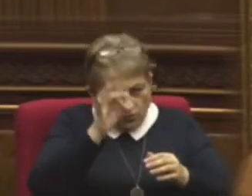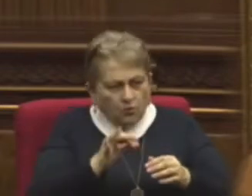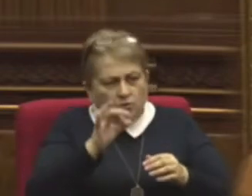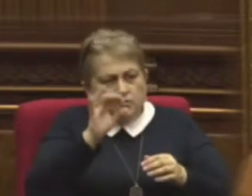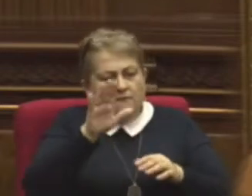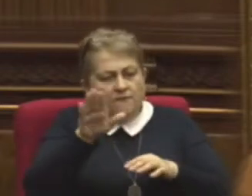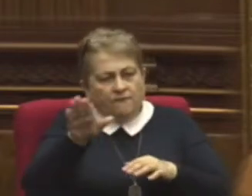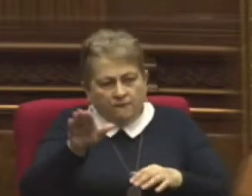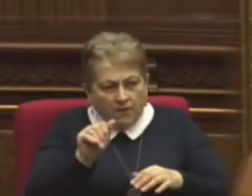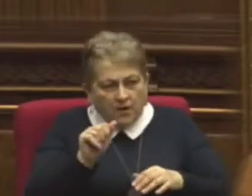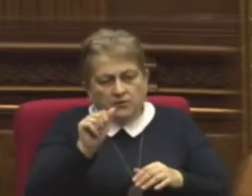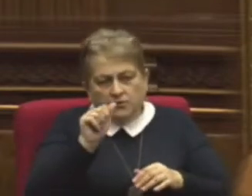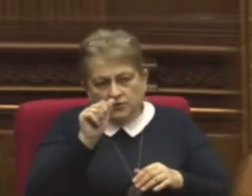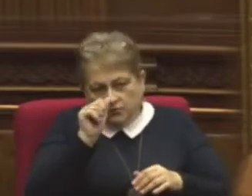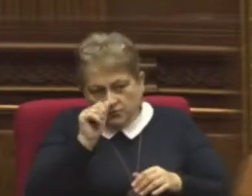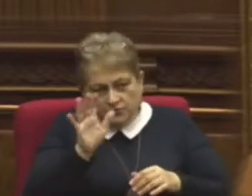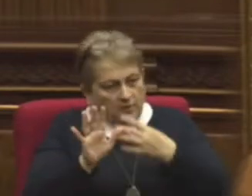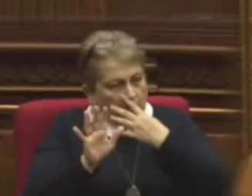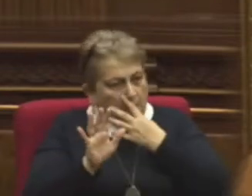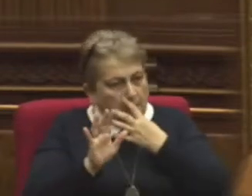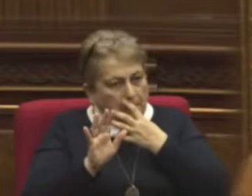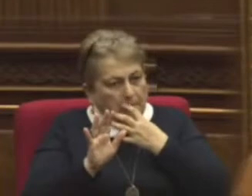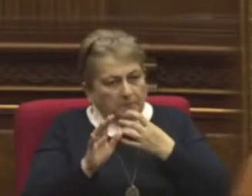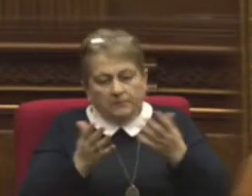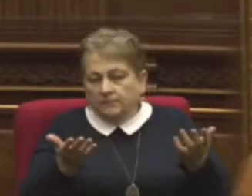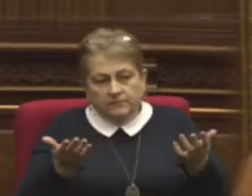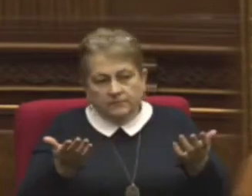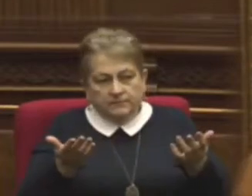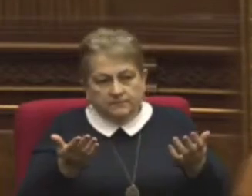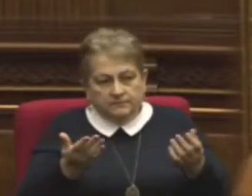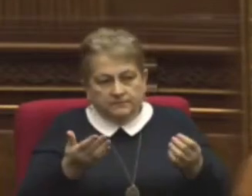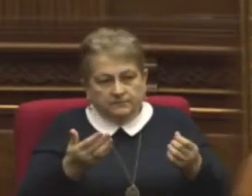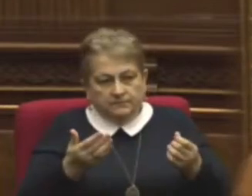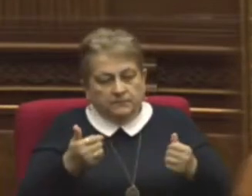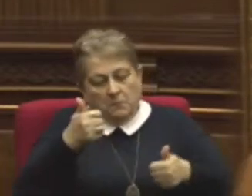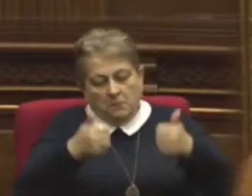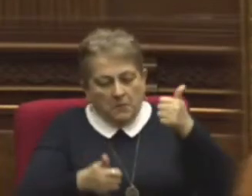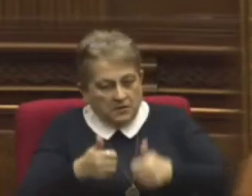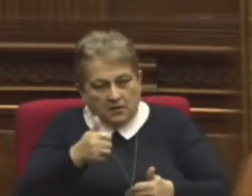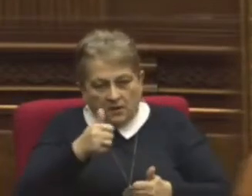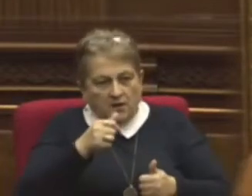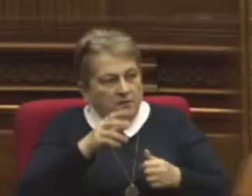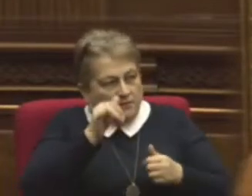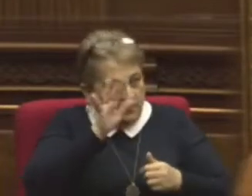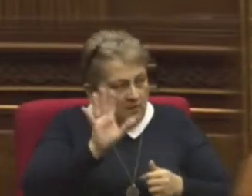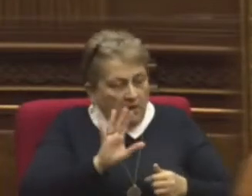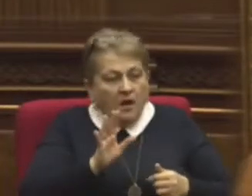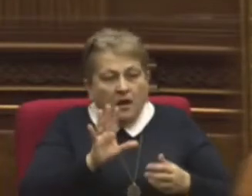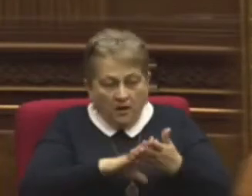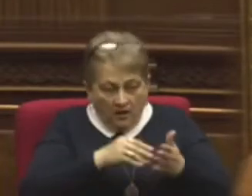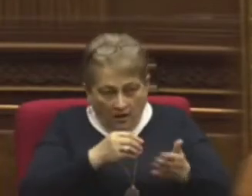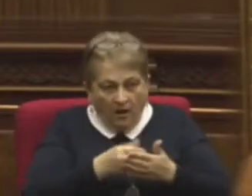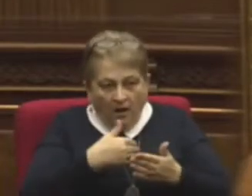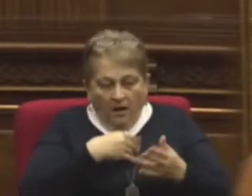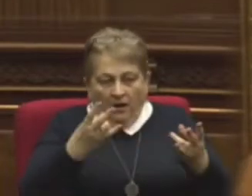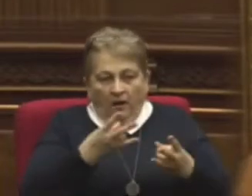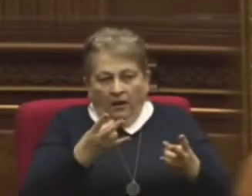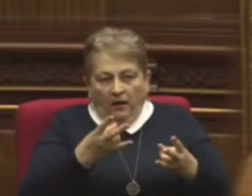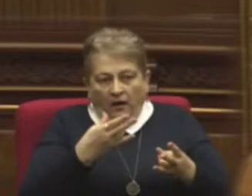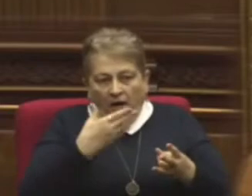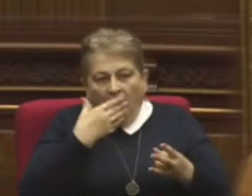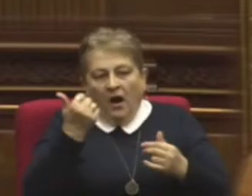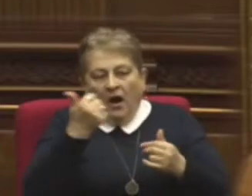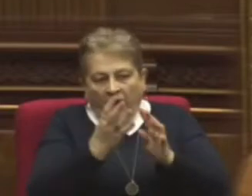վարկ ստանալուց չի կարող լինել որևէ կերպ մրցել և լինել մրցունակ։ Դա նշանակում է, որ մենք պետք է